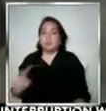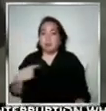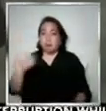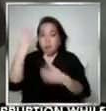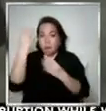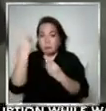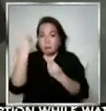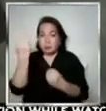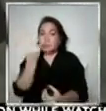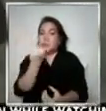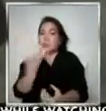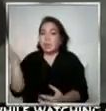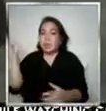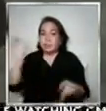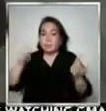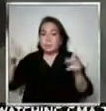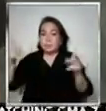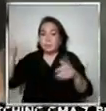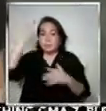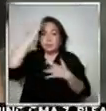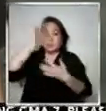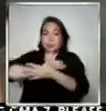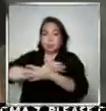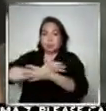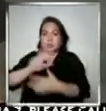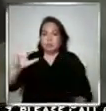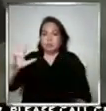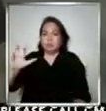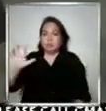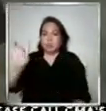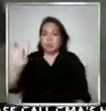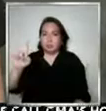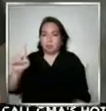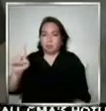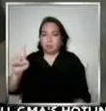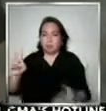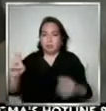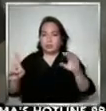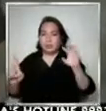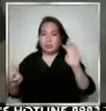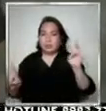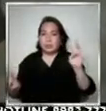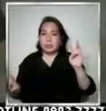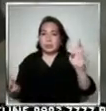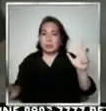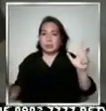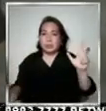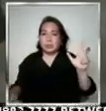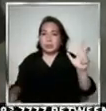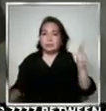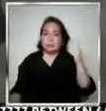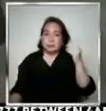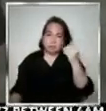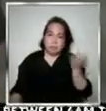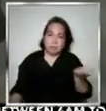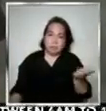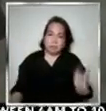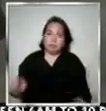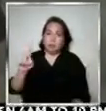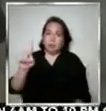pasyente na positibo sa COVID-19. Nasa 63 ang bilang ng mga nasawi, habang nasa 115 naman po ang nakarecover na.